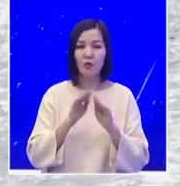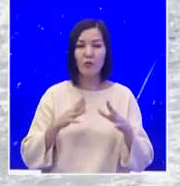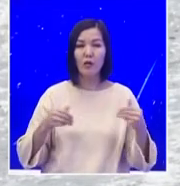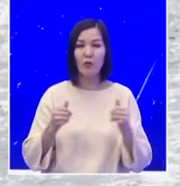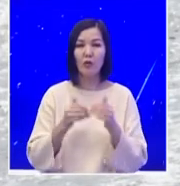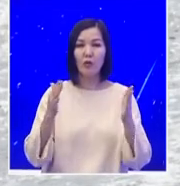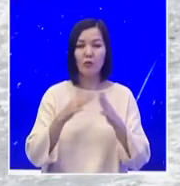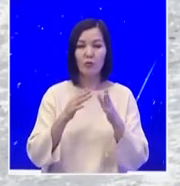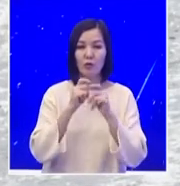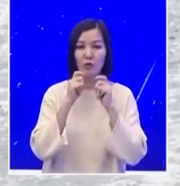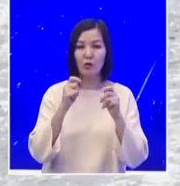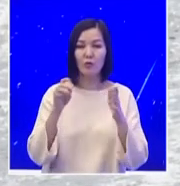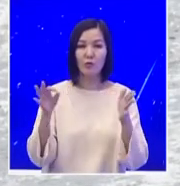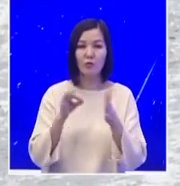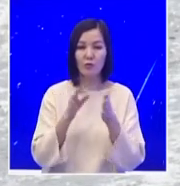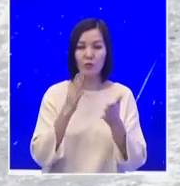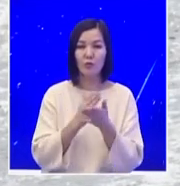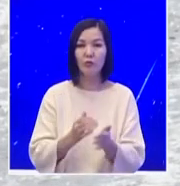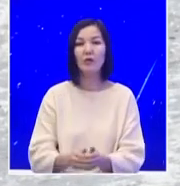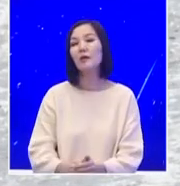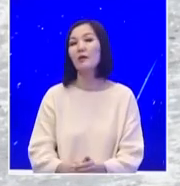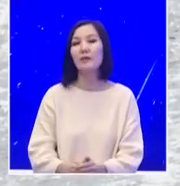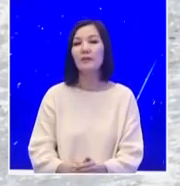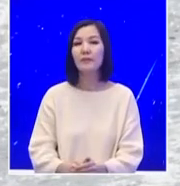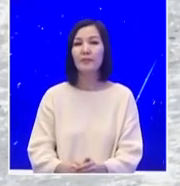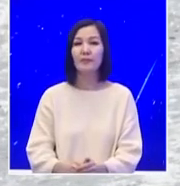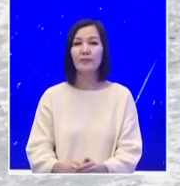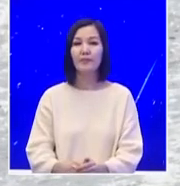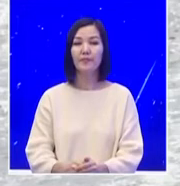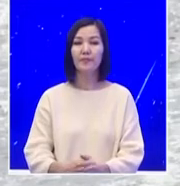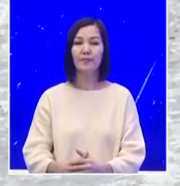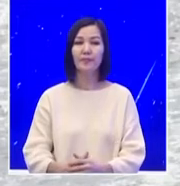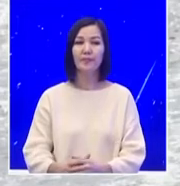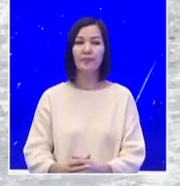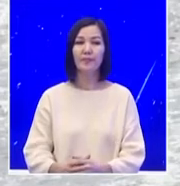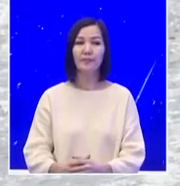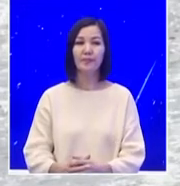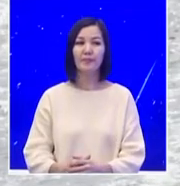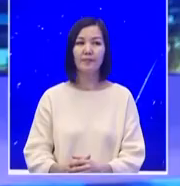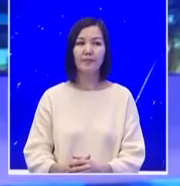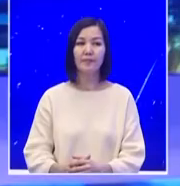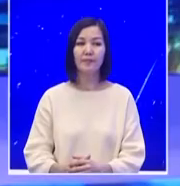баспана сыйлауды көздеп отыр. Әмина Құдайберген, Аманжол Жүнкешев, Жетісу арнасы.